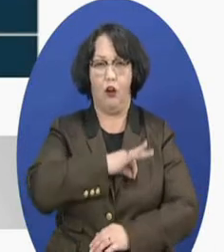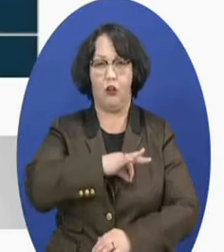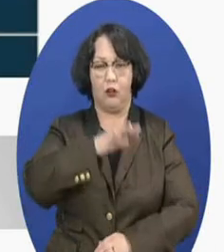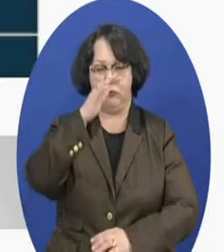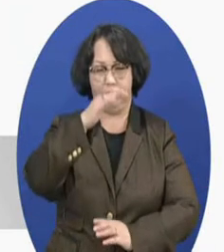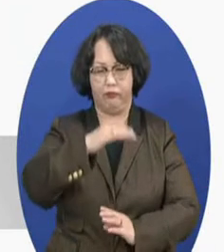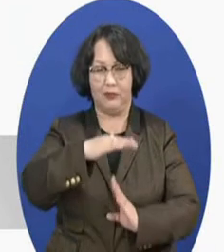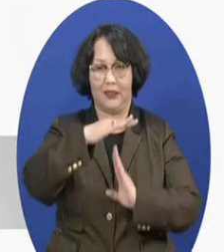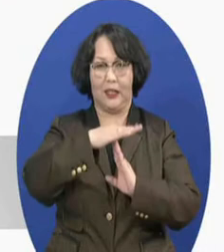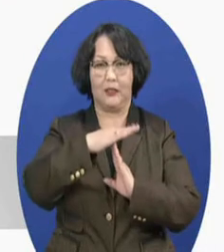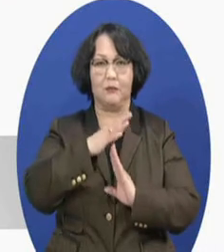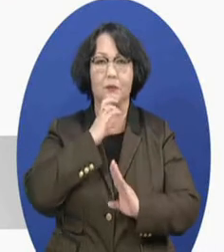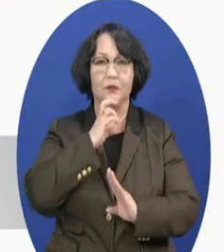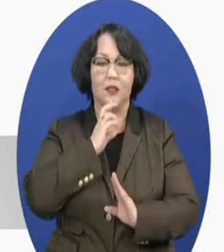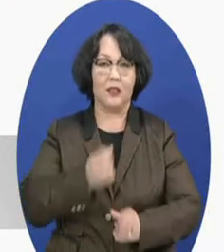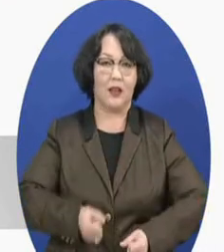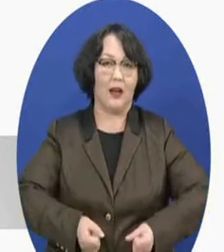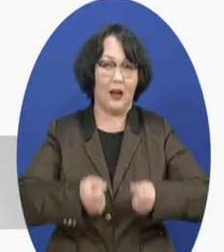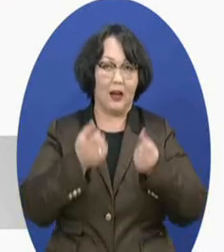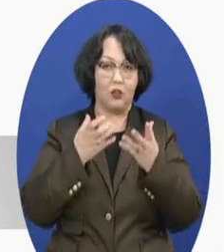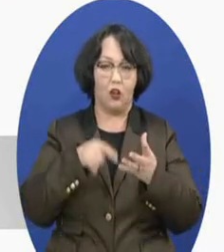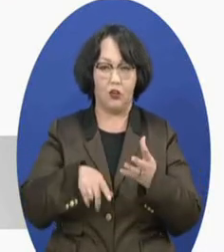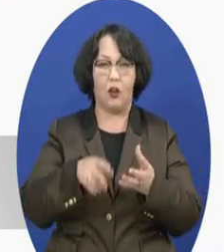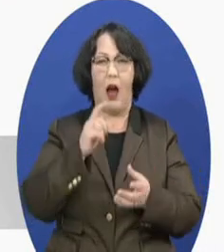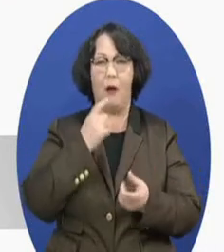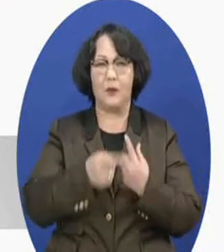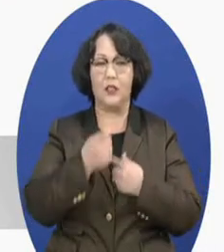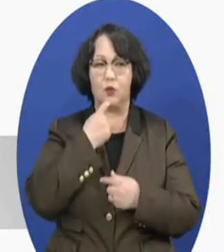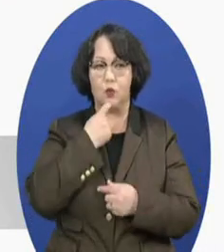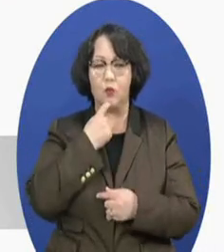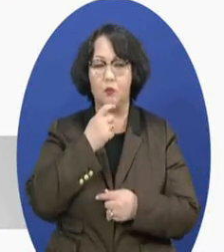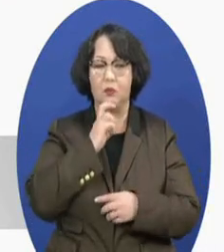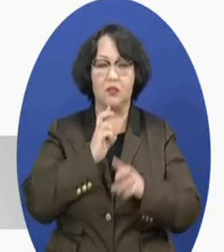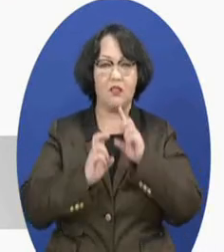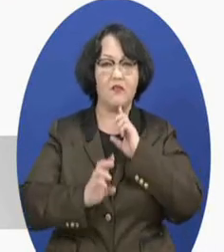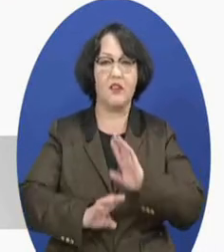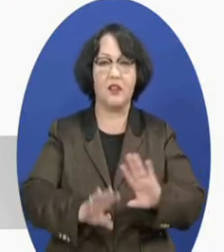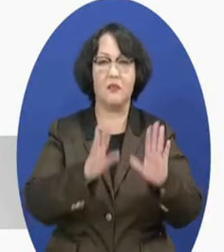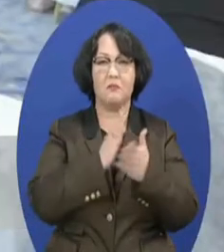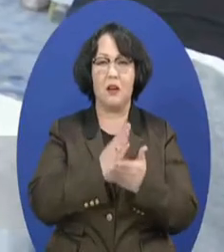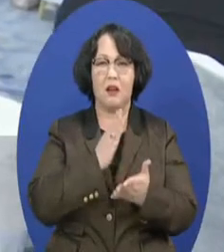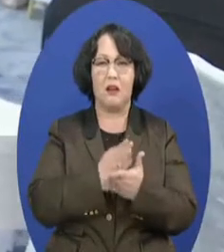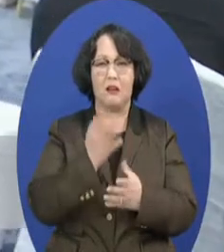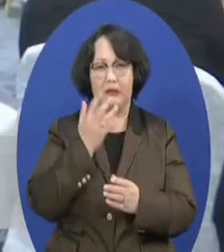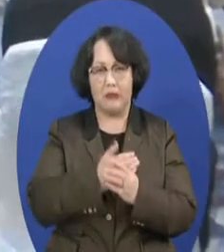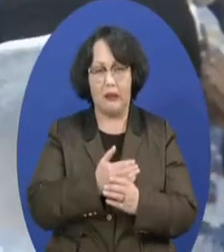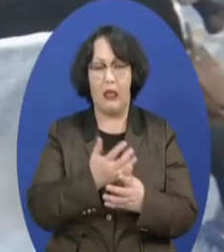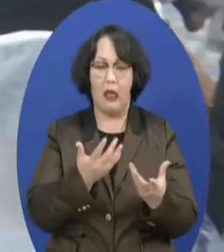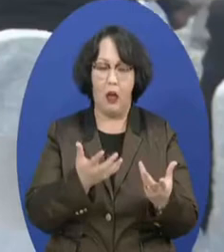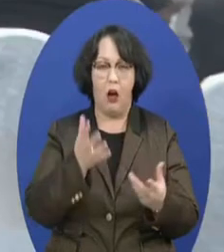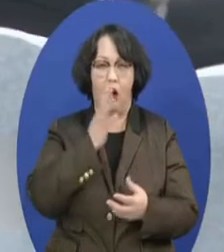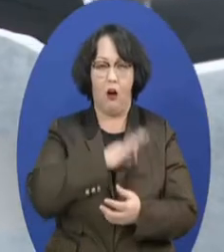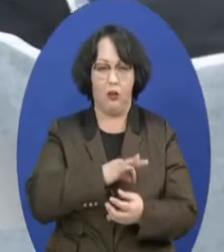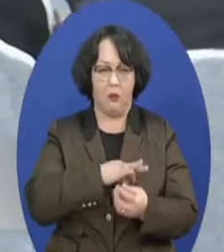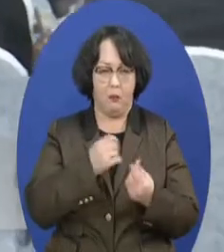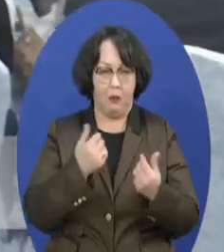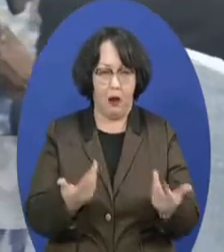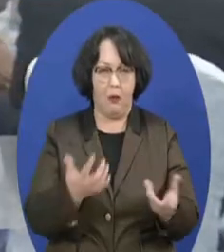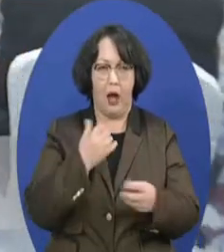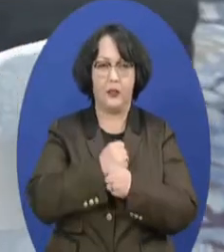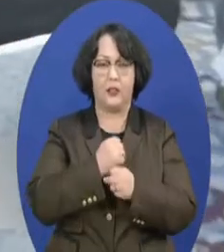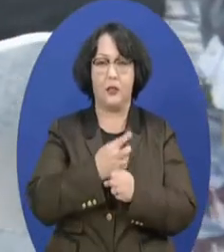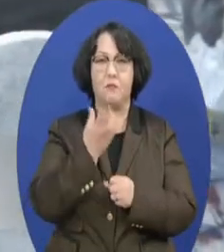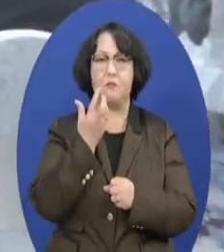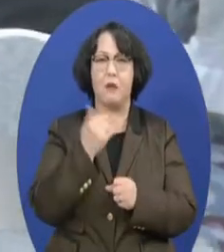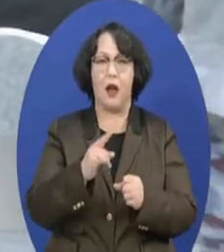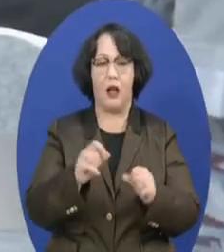тасалджээ. Одоо ч нөхцөл байдал амаргүй байгаа үзүүлэлтийг эндээс харж болох нь. Ажлын байрны хямралд орсон, орлого тасалдах гих зэргээр